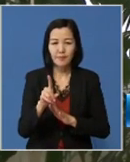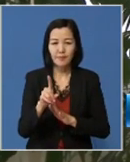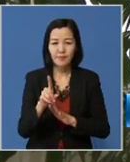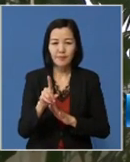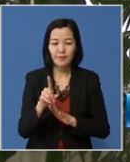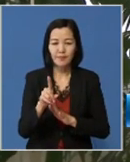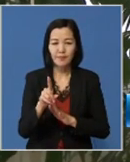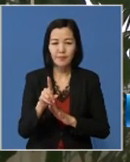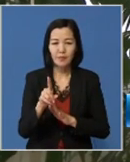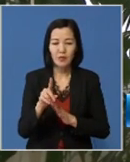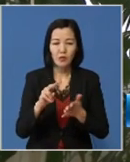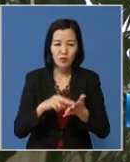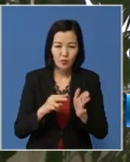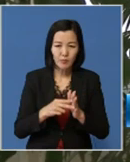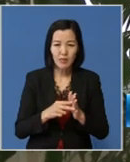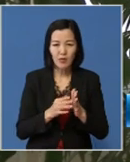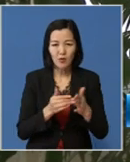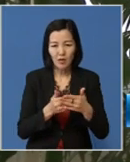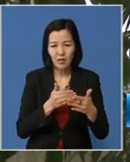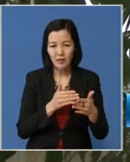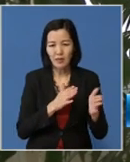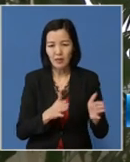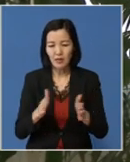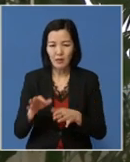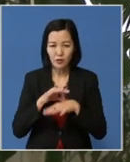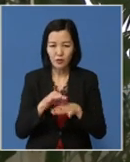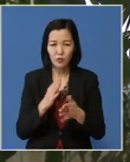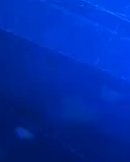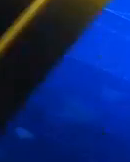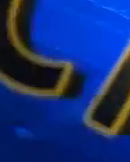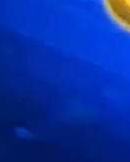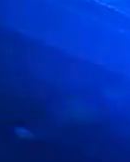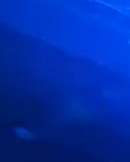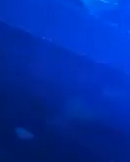жұмыстар бәрін өткізгенбіз уақытысында.